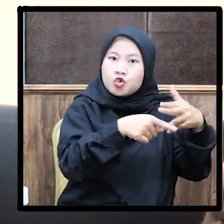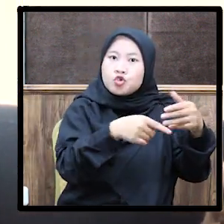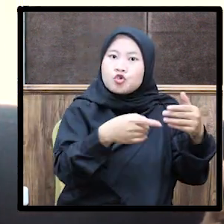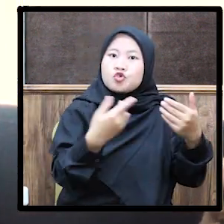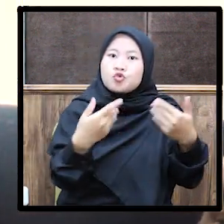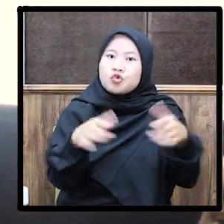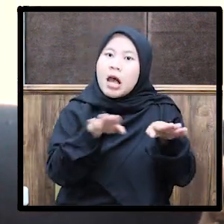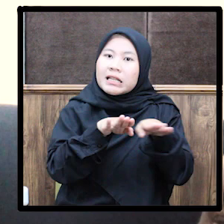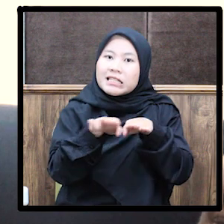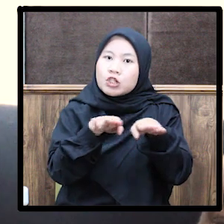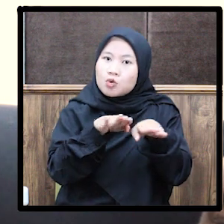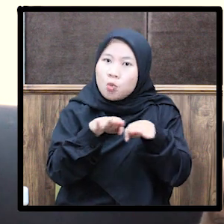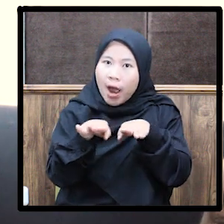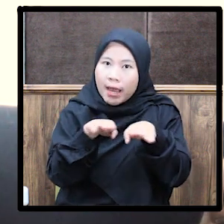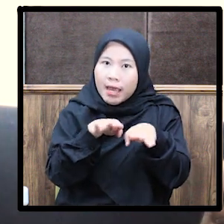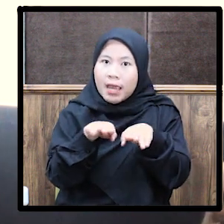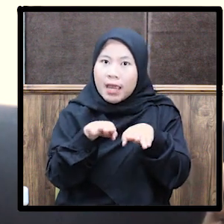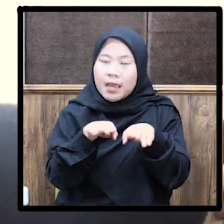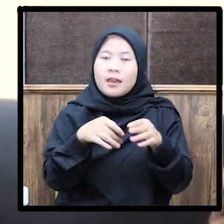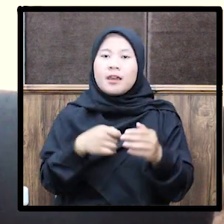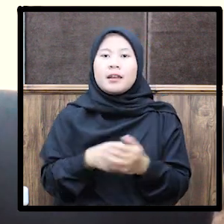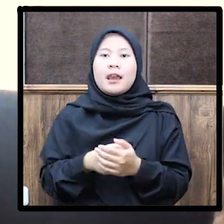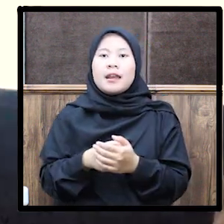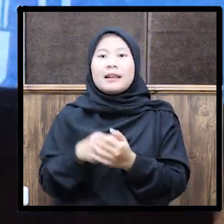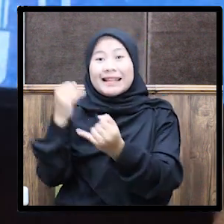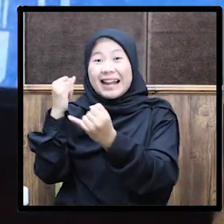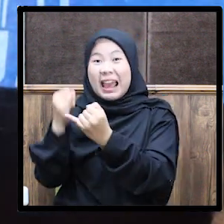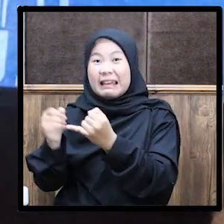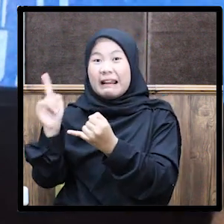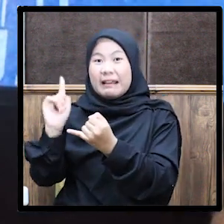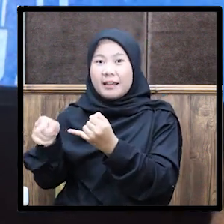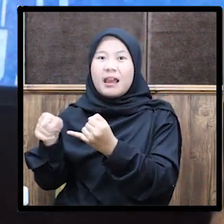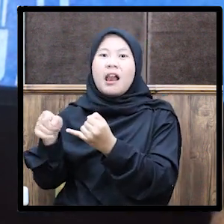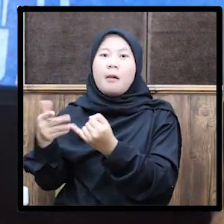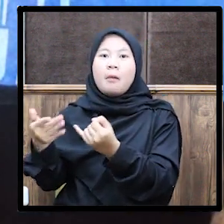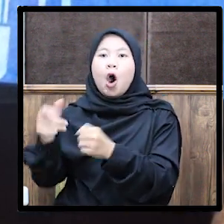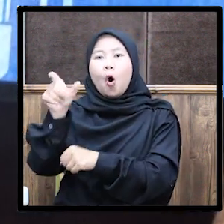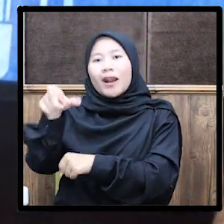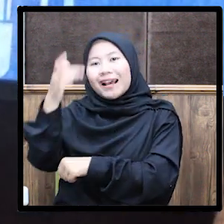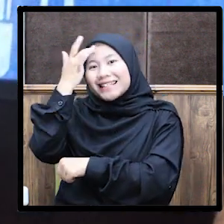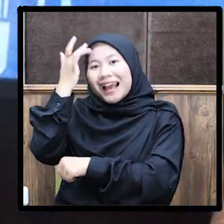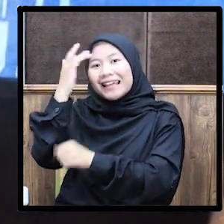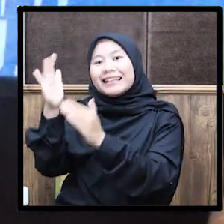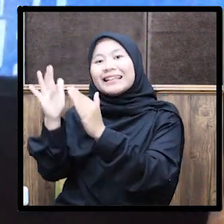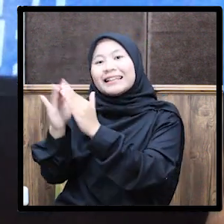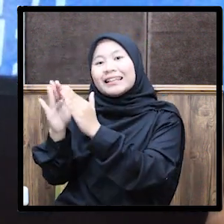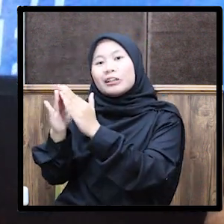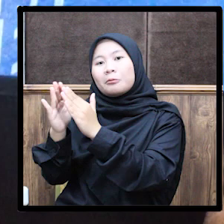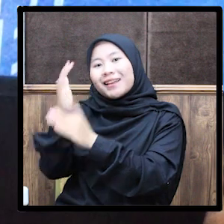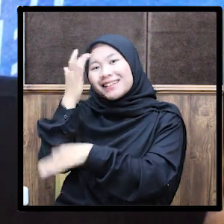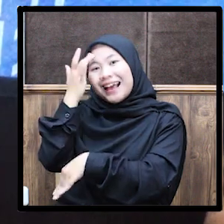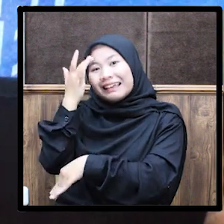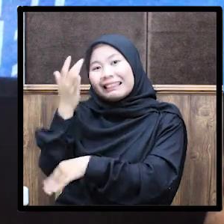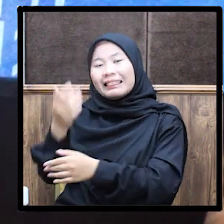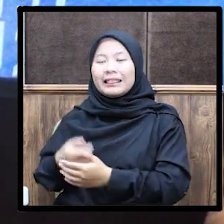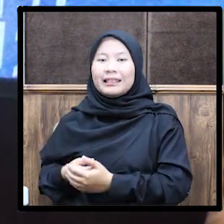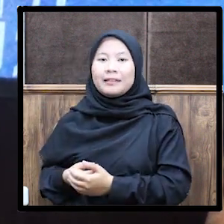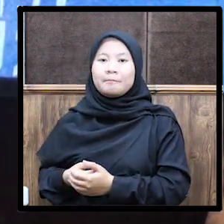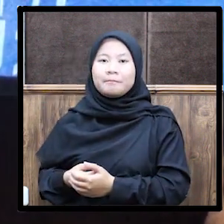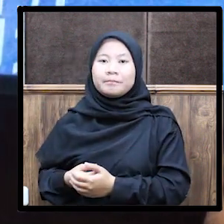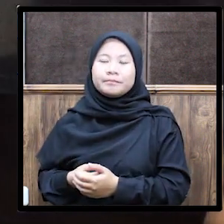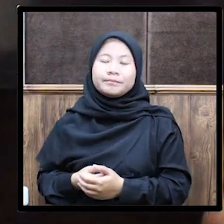yang satunya tentu saja pasien di rumah sakit. Hanya 4 kriteria itu yang dibuka sampai hamil 7.